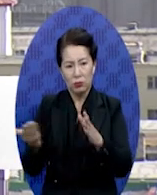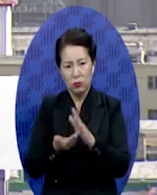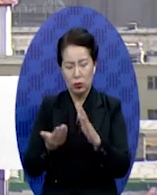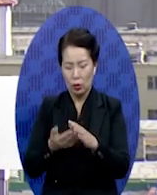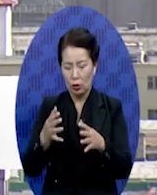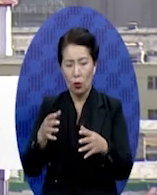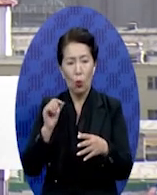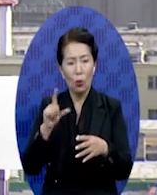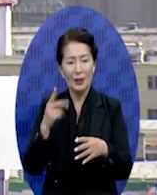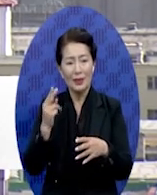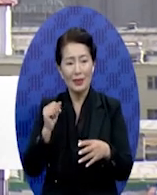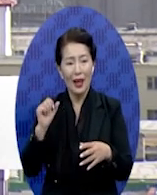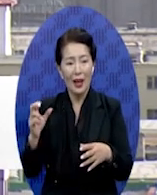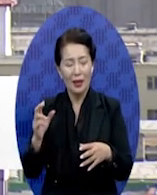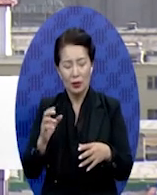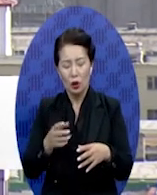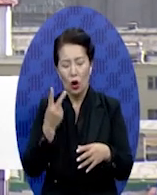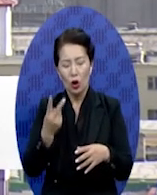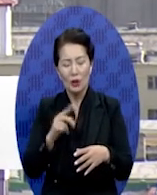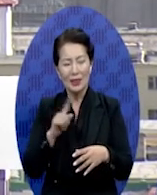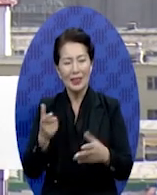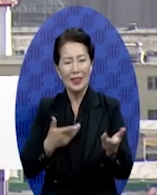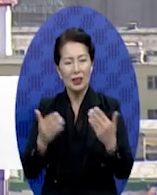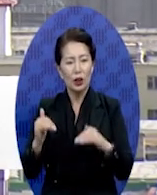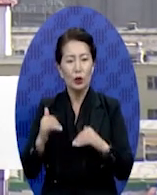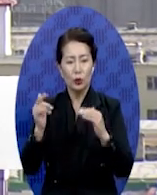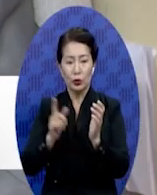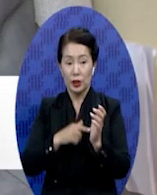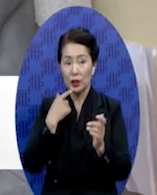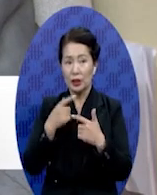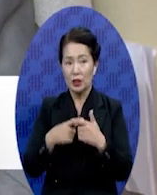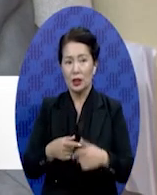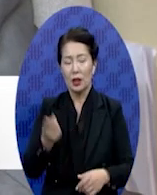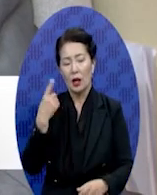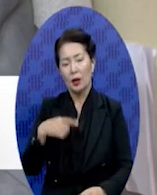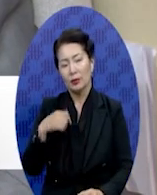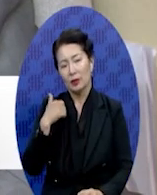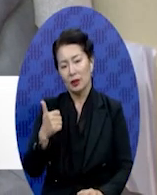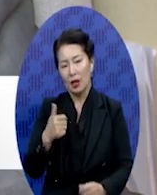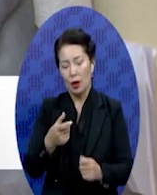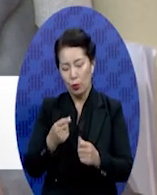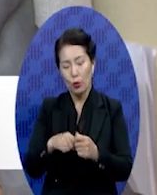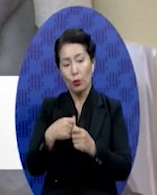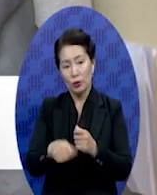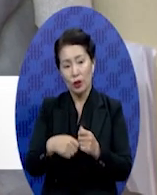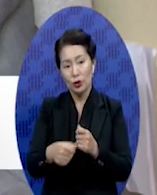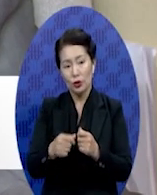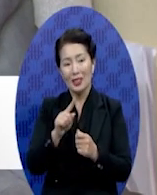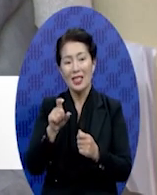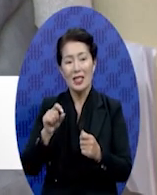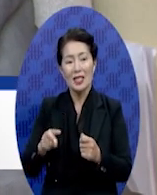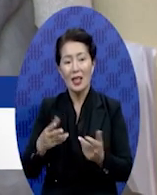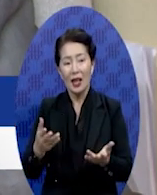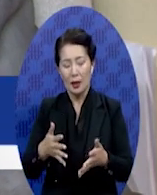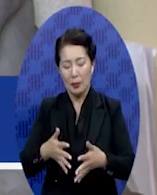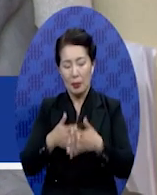үнэт цаасны хоёрдогч зах зээлийг хөгжүүлэх хэрэгтэйг хэлсэн юм. Хамгийн сайн төлөлтөө зээлийн механизм чинь